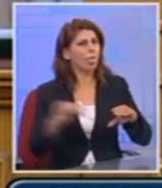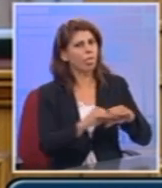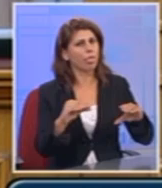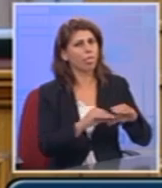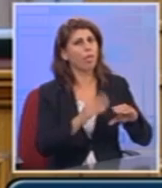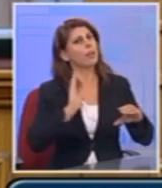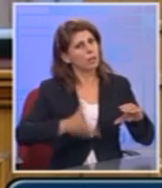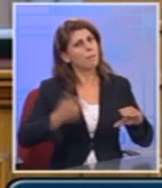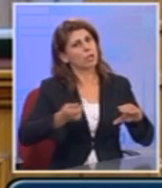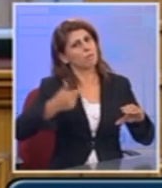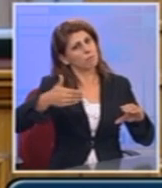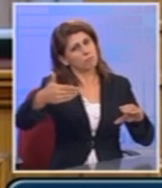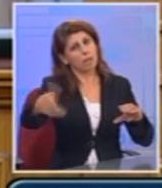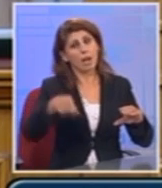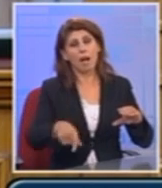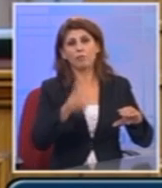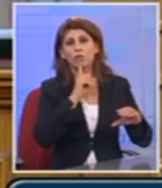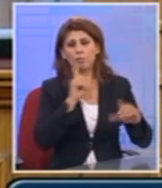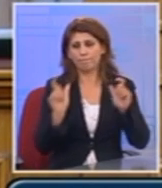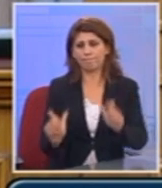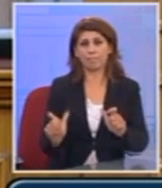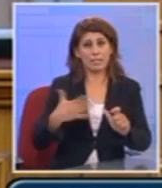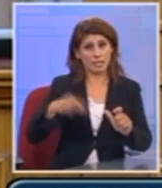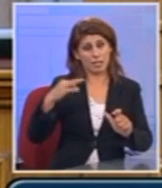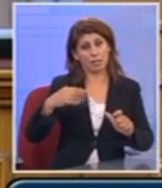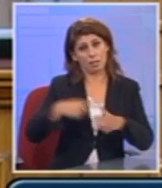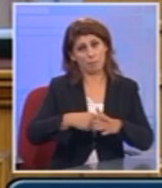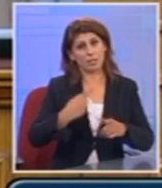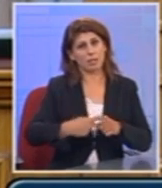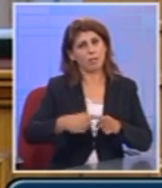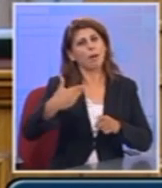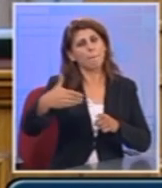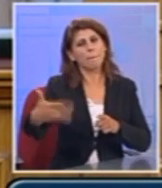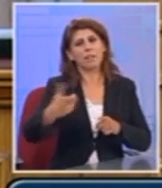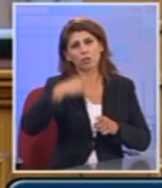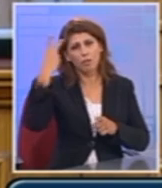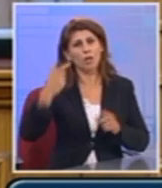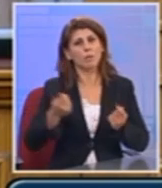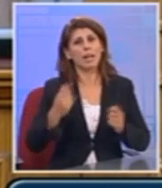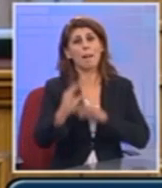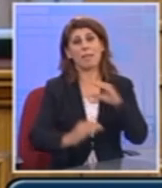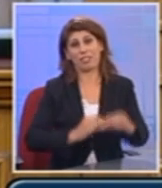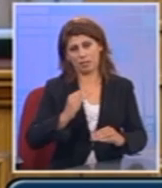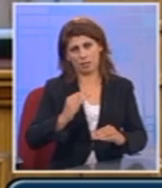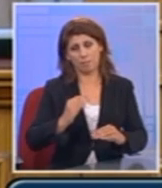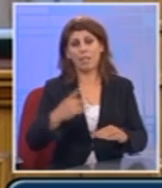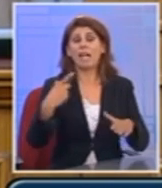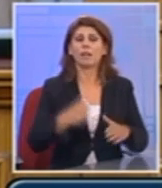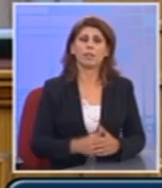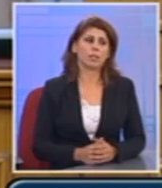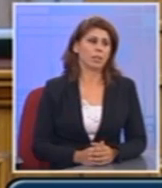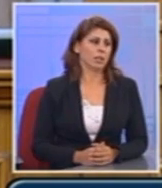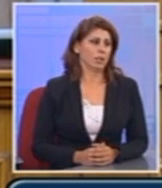μπορούν να τα χρησιμοποιούν μετά ήτανε θεματοφύλακας στην αρχή η τράπεζα της ελλάδος μετά βέβαια απέκτησε το δικαίωμα να κάνει και επενδύσεις η τράπεζα της